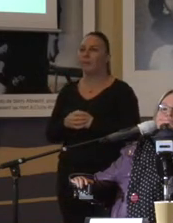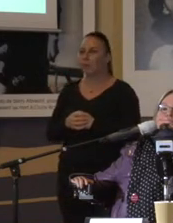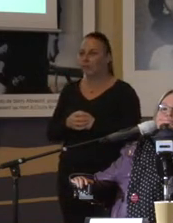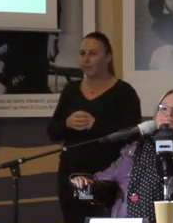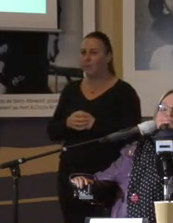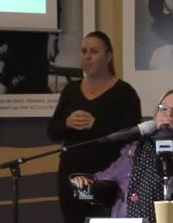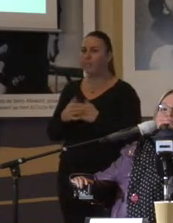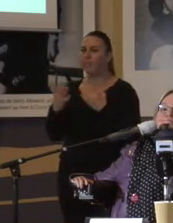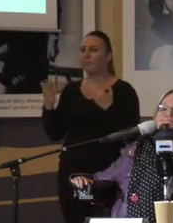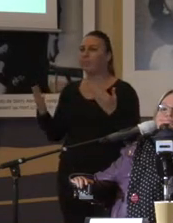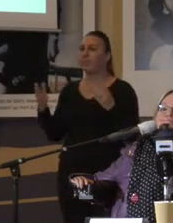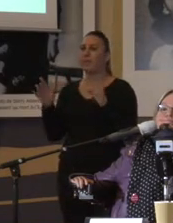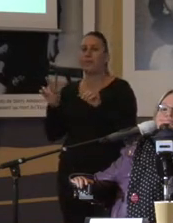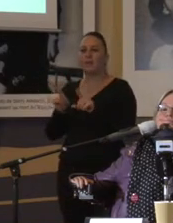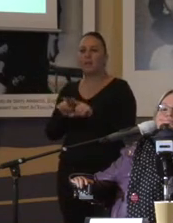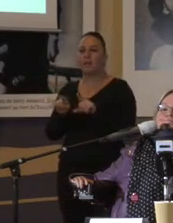par rapport à la valeur